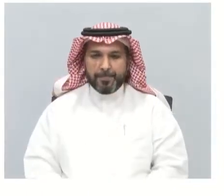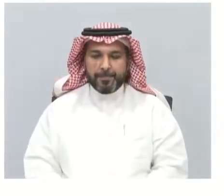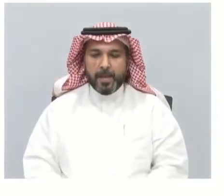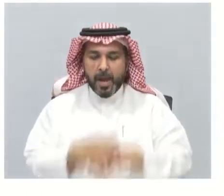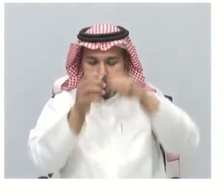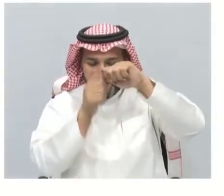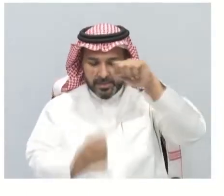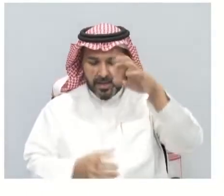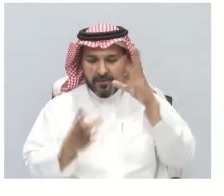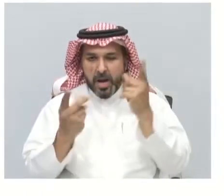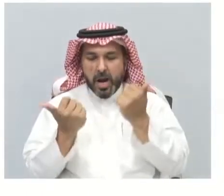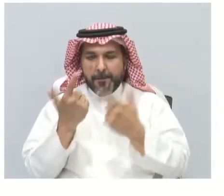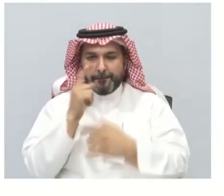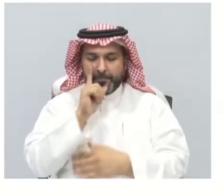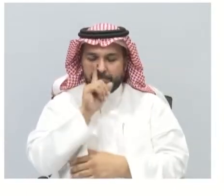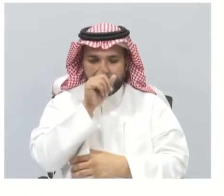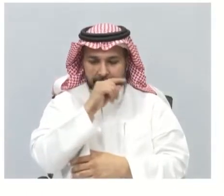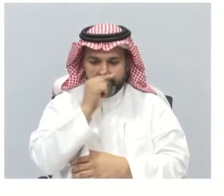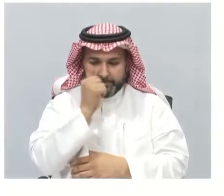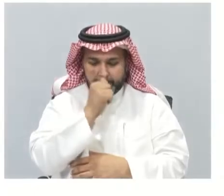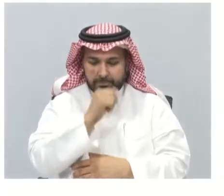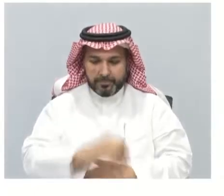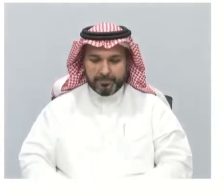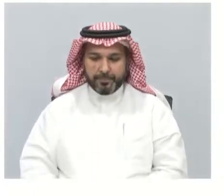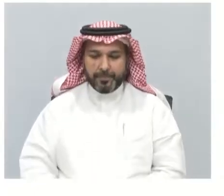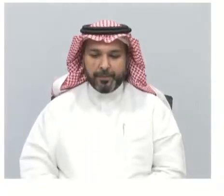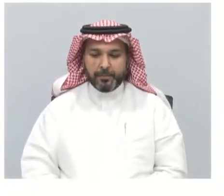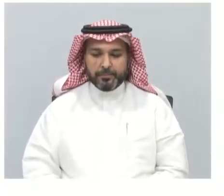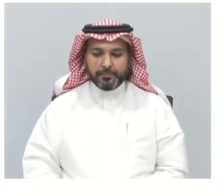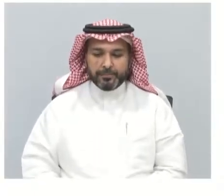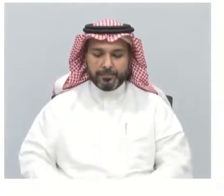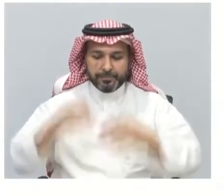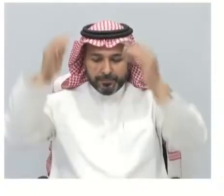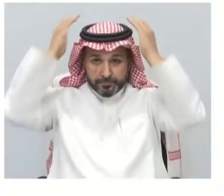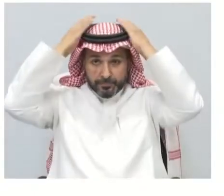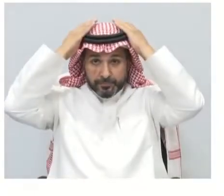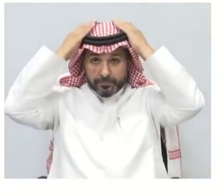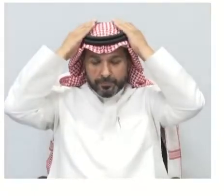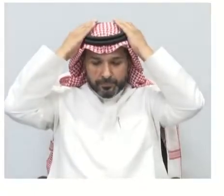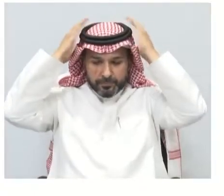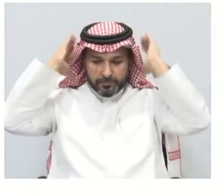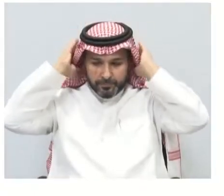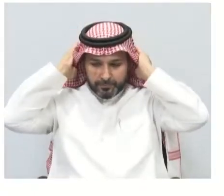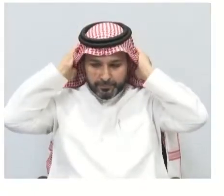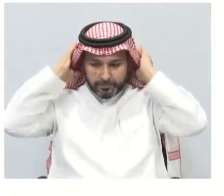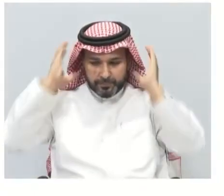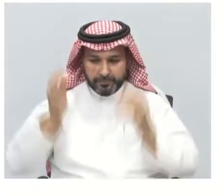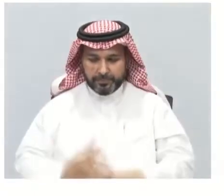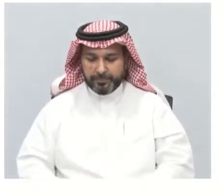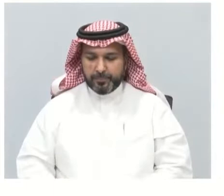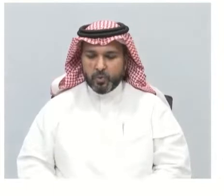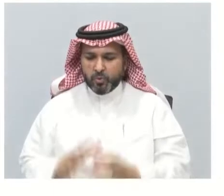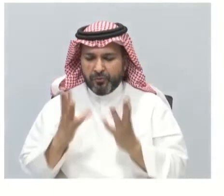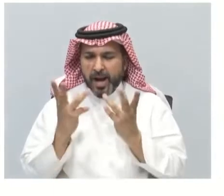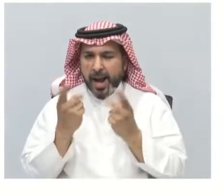البعد بين المستقيم ال والنقطه والنقطه بي اللي هي 2 ورب طيب حل